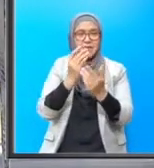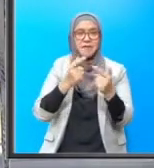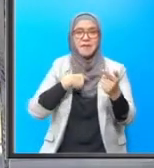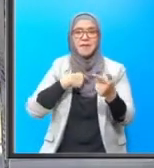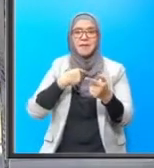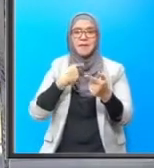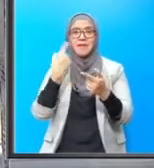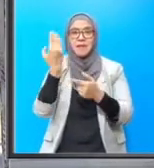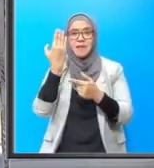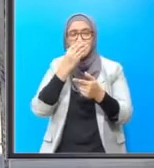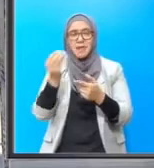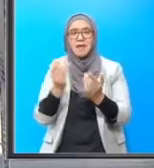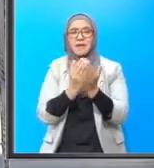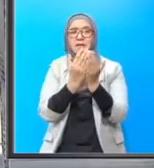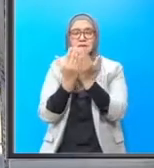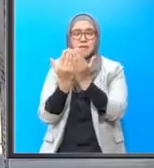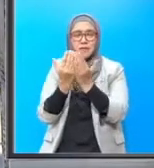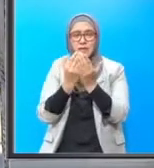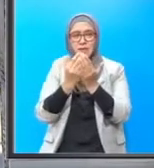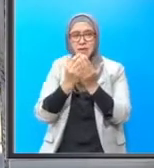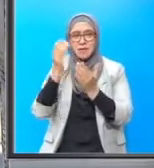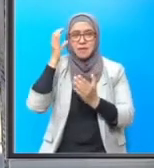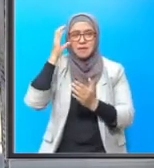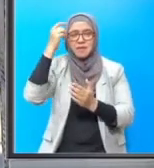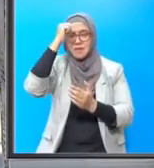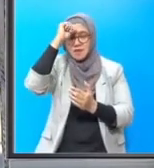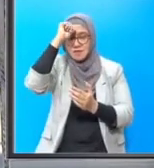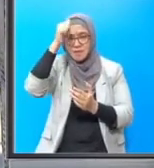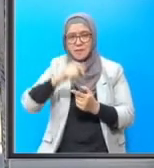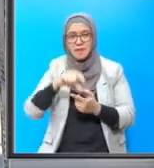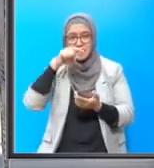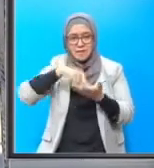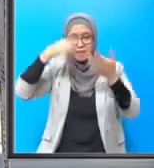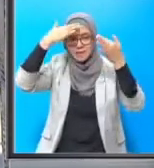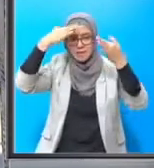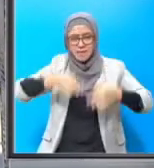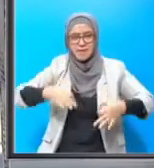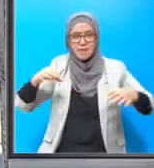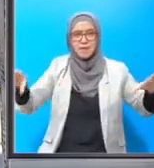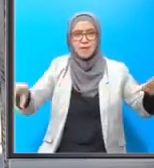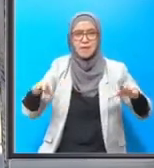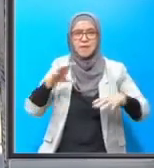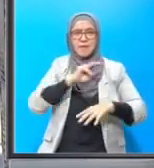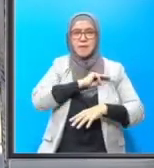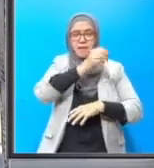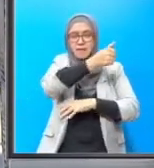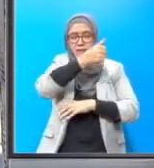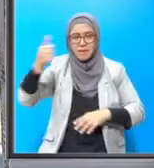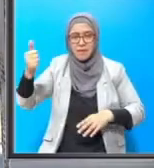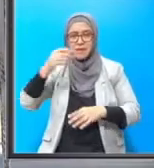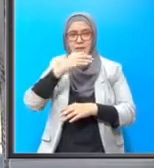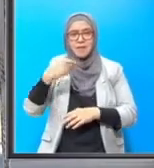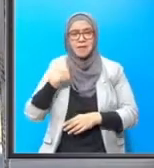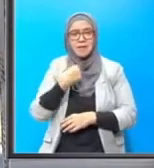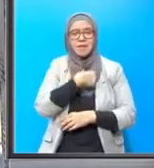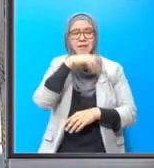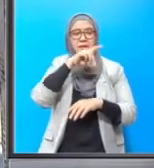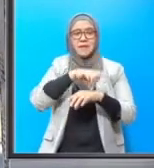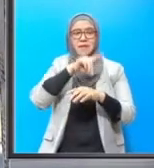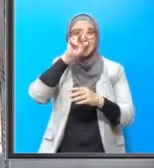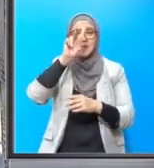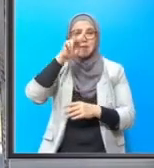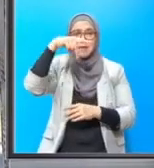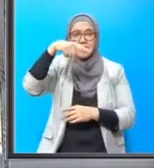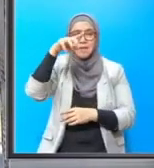ini keputusan yang telah dibuat oleh jumlah menteri dan ke kami di PPM pada dasarnya kita mengikut saja